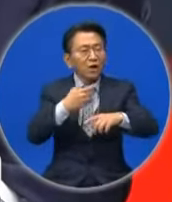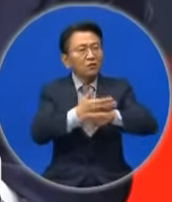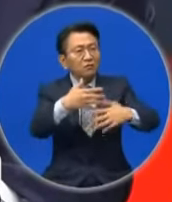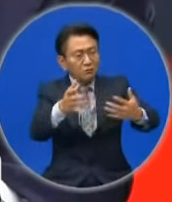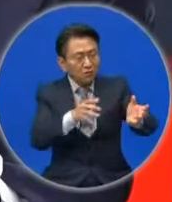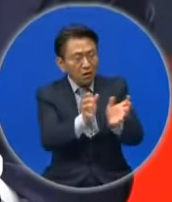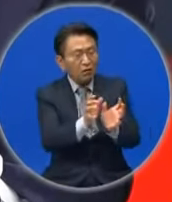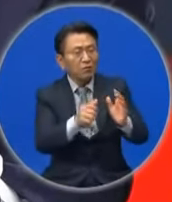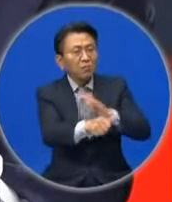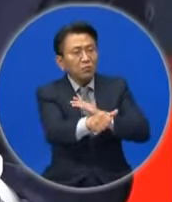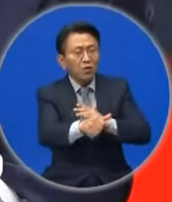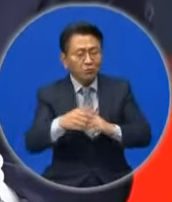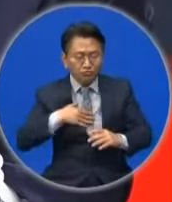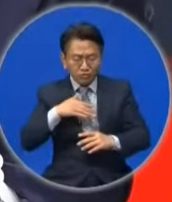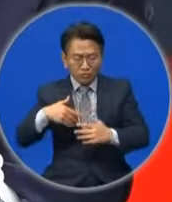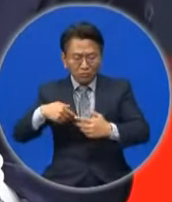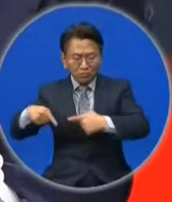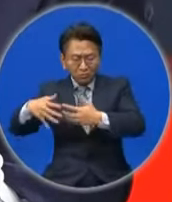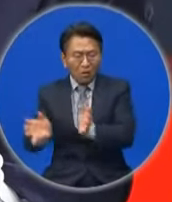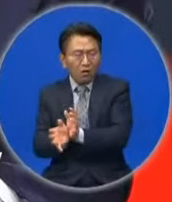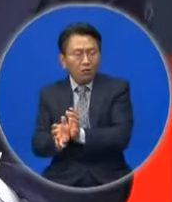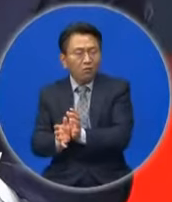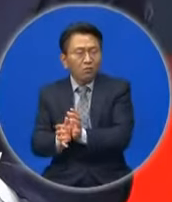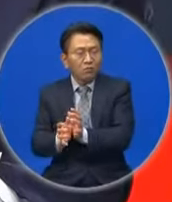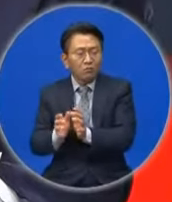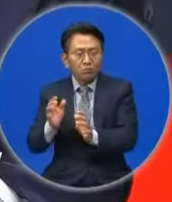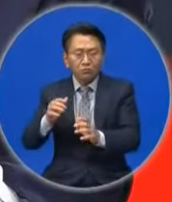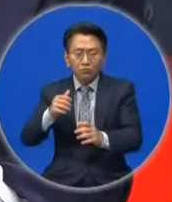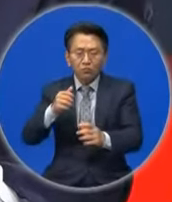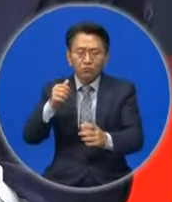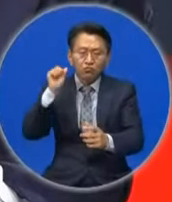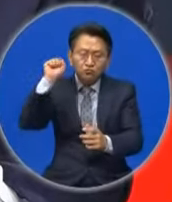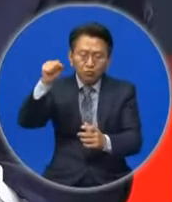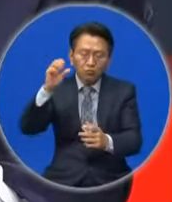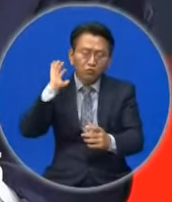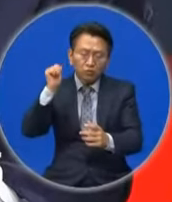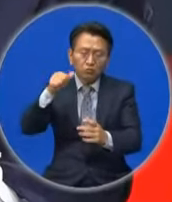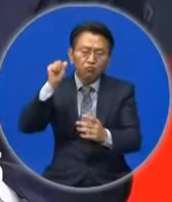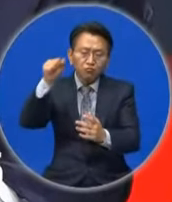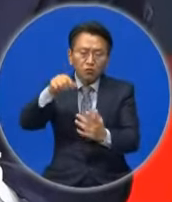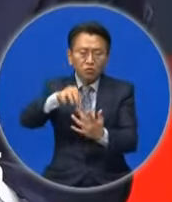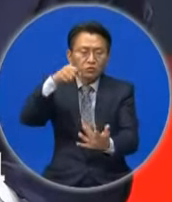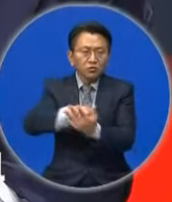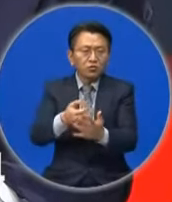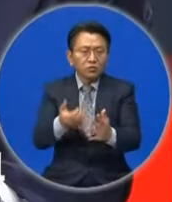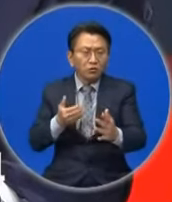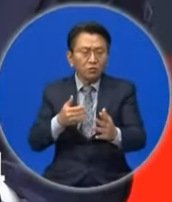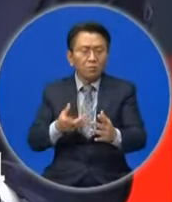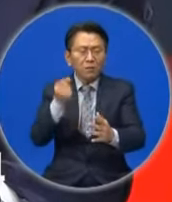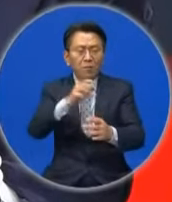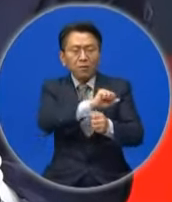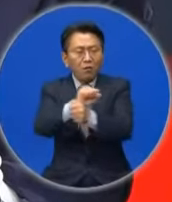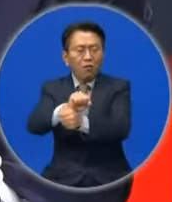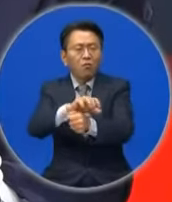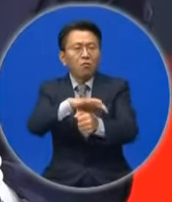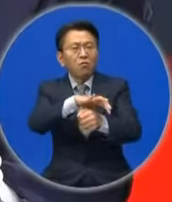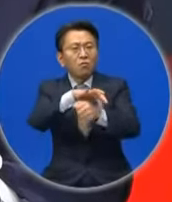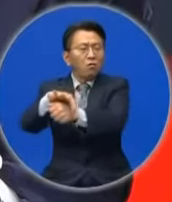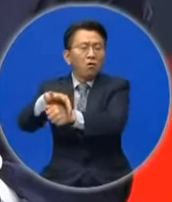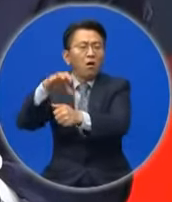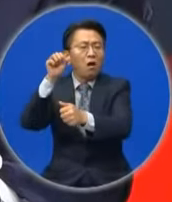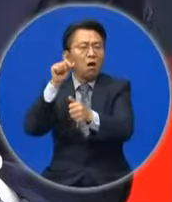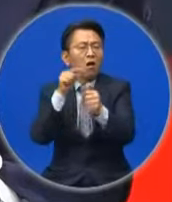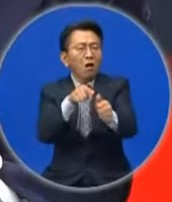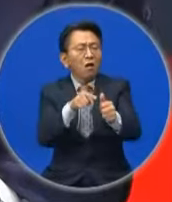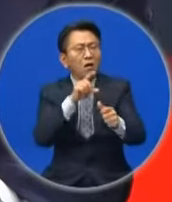경선에 예. 경선 일정을 감안해가지고 국민의힘 후보 결정 전에 빨리 강제 수사하라고 하는 것이 예. 우리가 대선